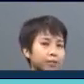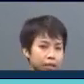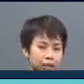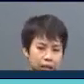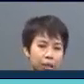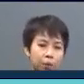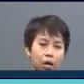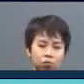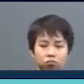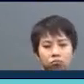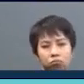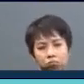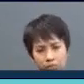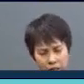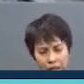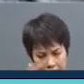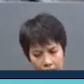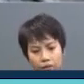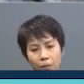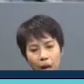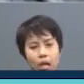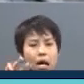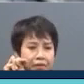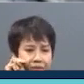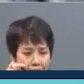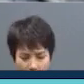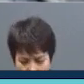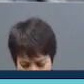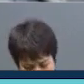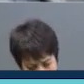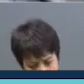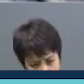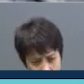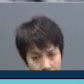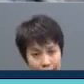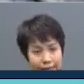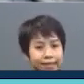เศรษฐกิจให้กับประเทศและประชาขมโลกศักดิ์สิทธิ์ประดับศิรายงาน